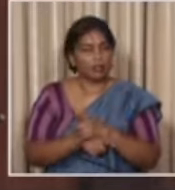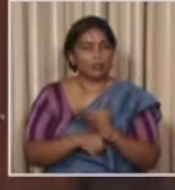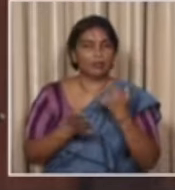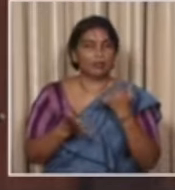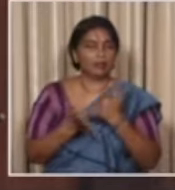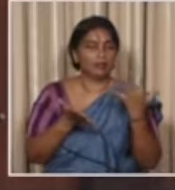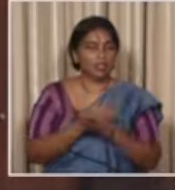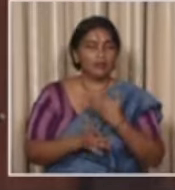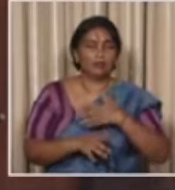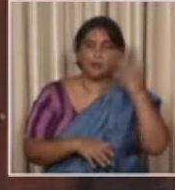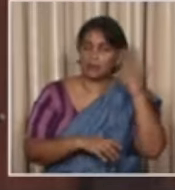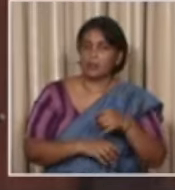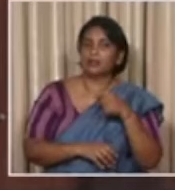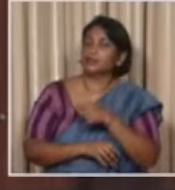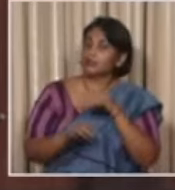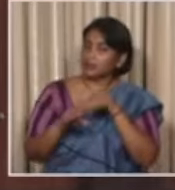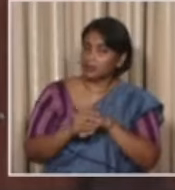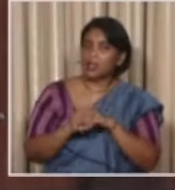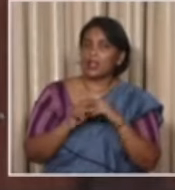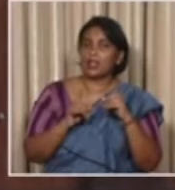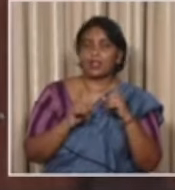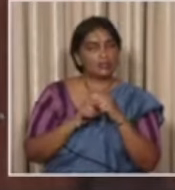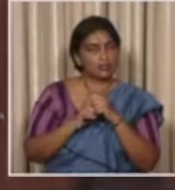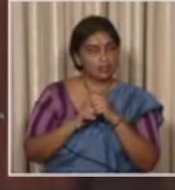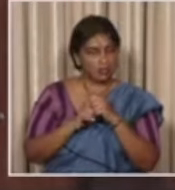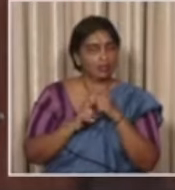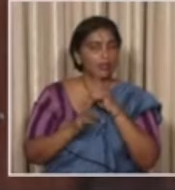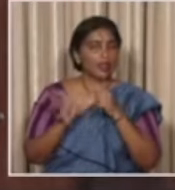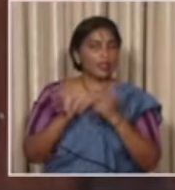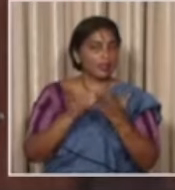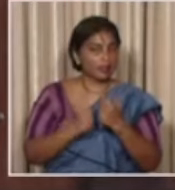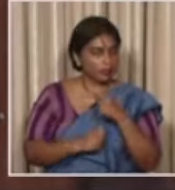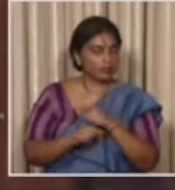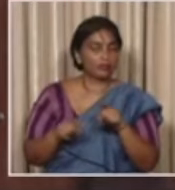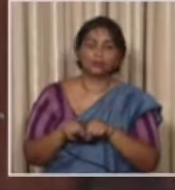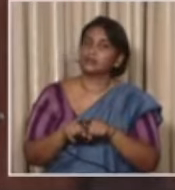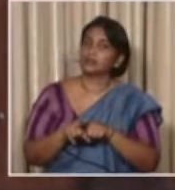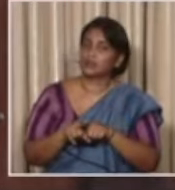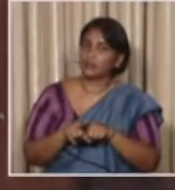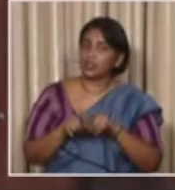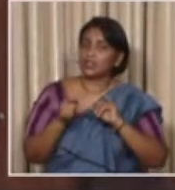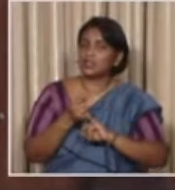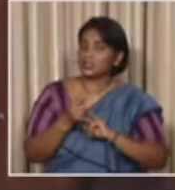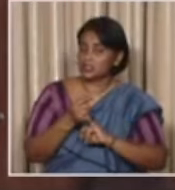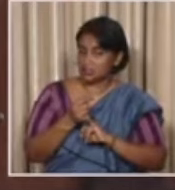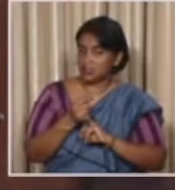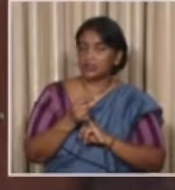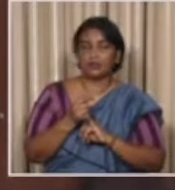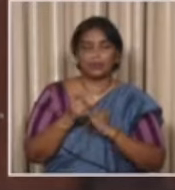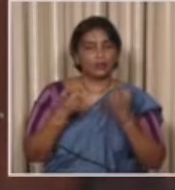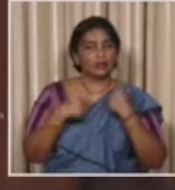දූෂණයට ලක් වෙලා මිනි මරනවා. මේකේ හිටියා ධනුෂ්කෝඩි ප්‍රේමිනී, ඒකේ අකවුන්ටන්ට්, ඒ වගේම තමයි ෂන්මුගනාදන්